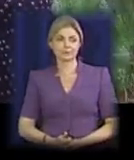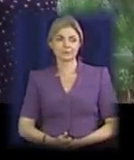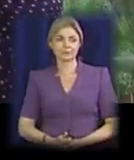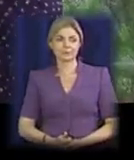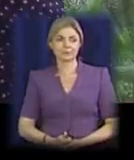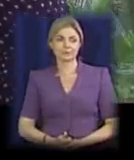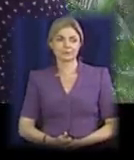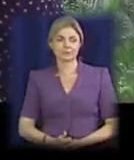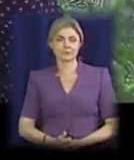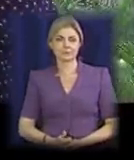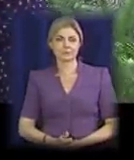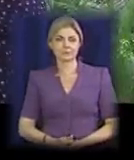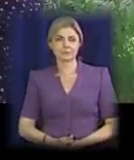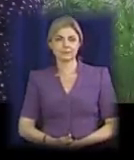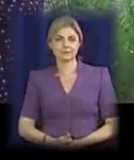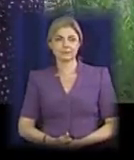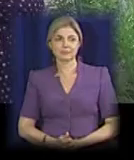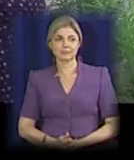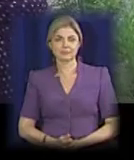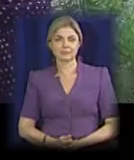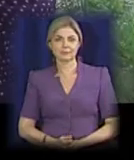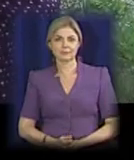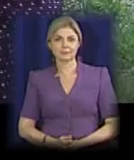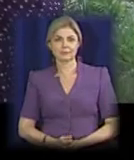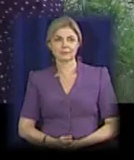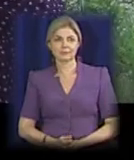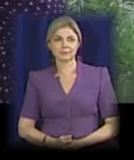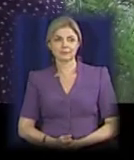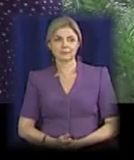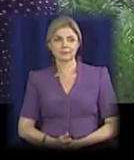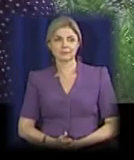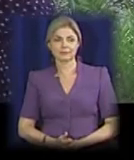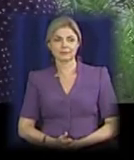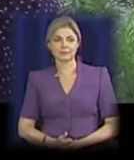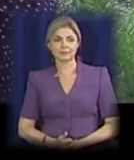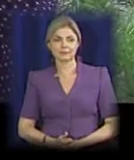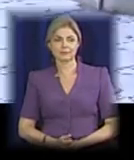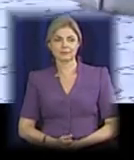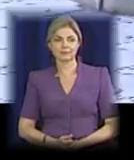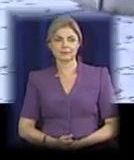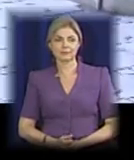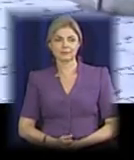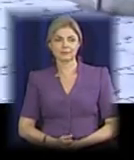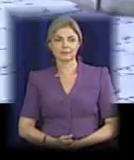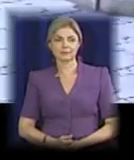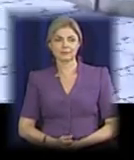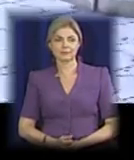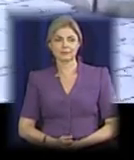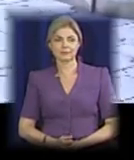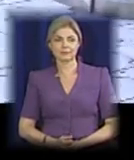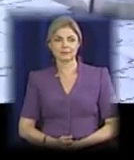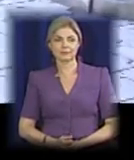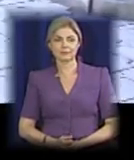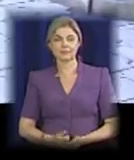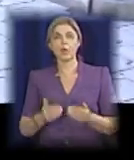Ми допомагаємо моделі, тому що їм не видно насправді, як вони виглядають. З правої сторони. Так, да,